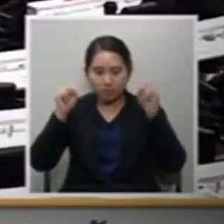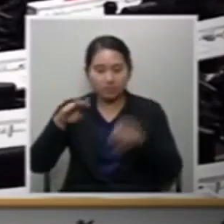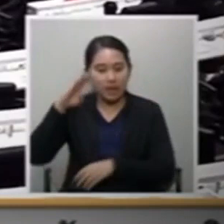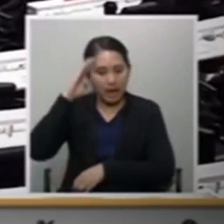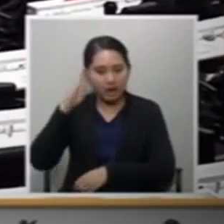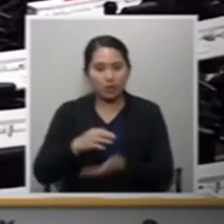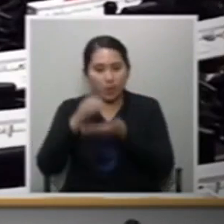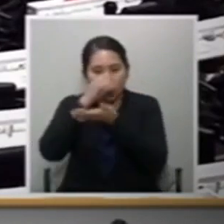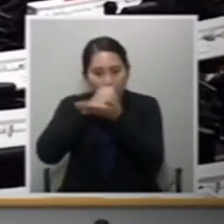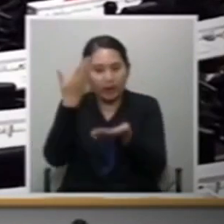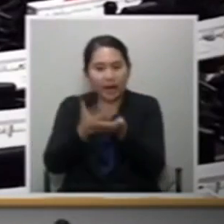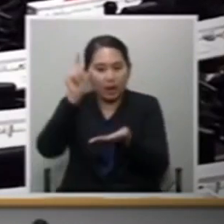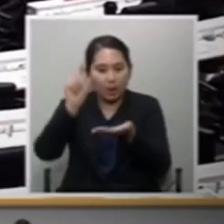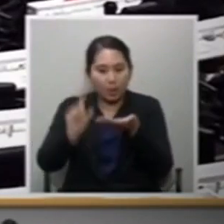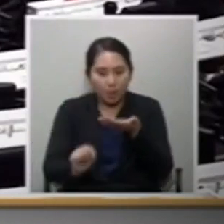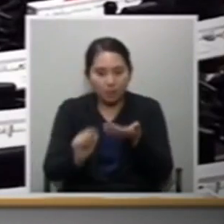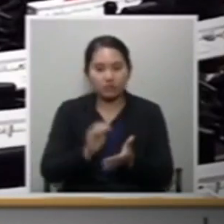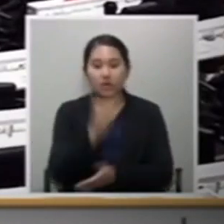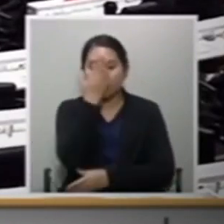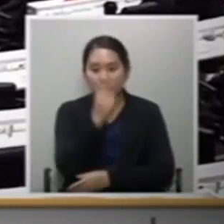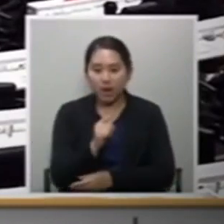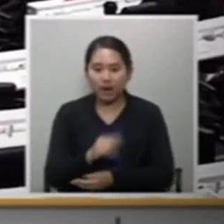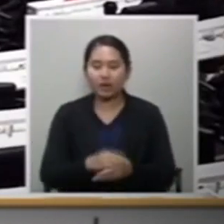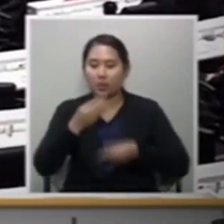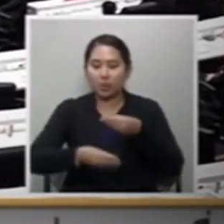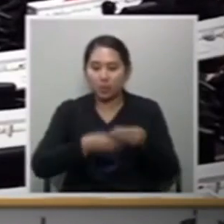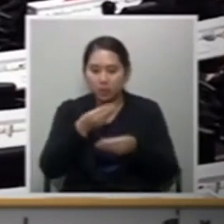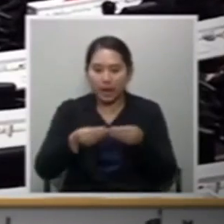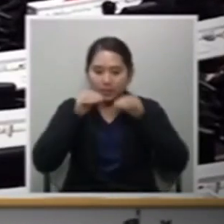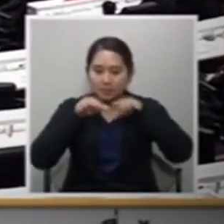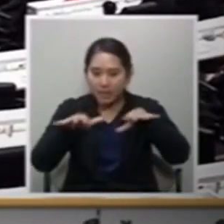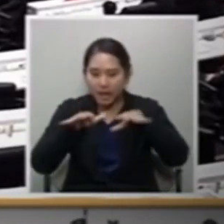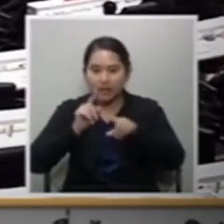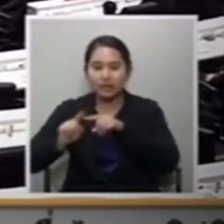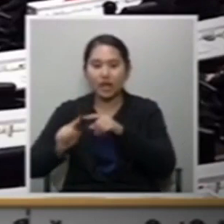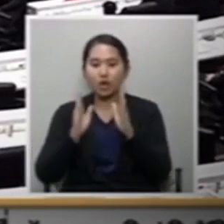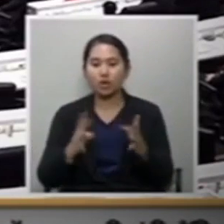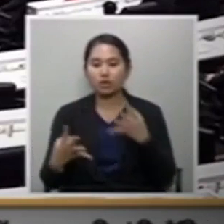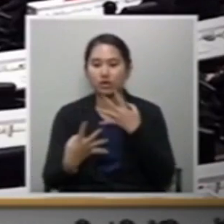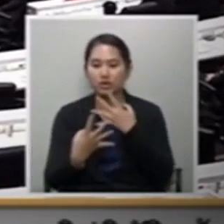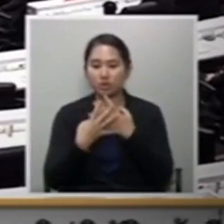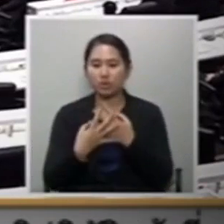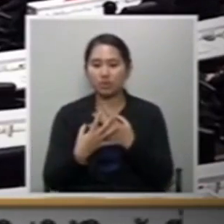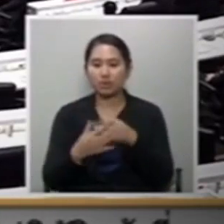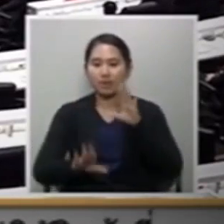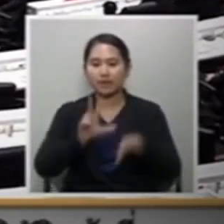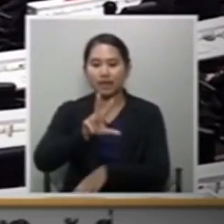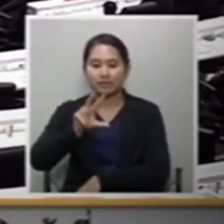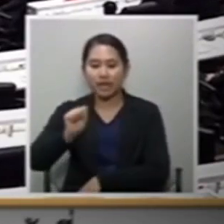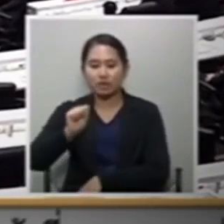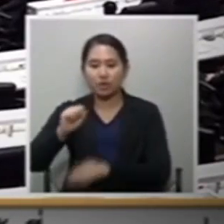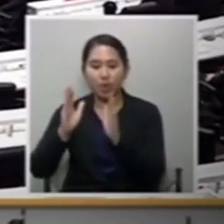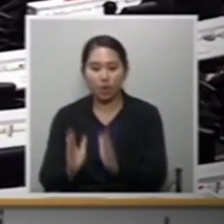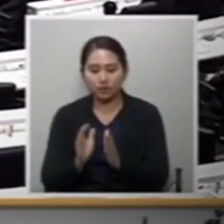ดราคาถูกที่สุดเพราะว่ามันระบาดหนักที่สุดแล้วก็คนติดคุกยาเสพติด 300,000 กว่ารายมีคดีเยอ